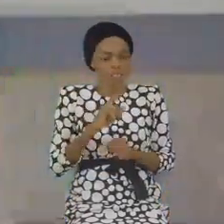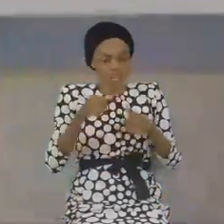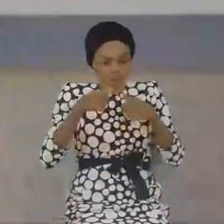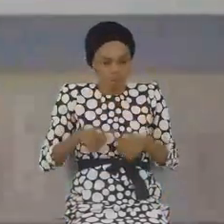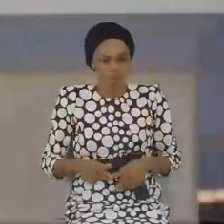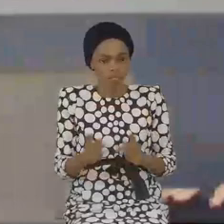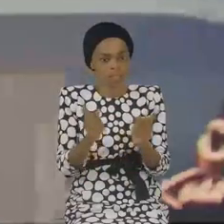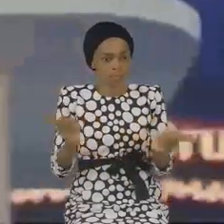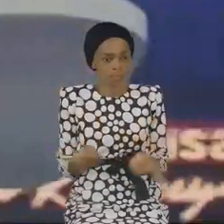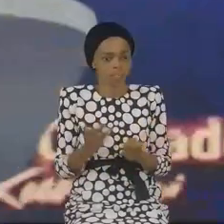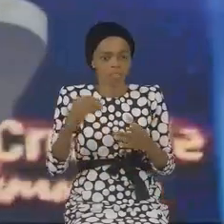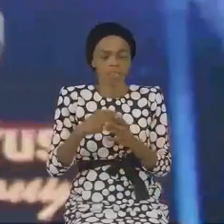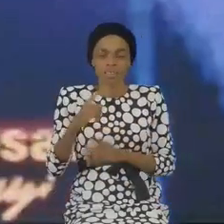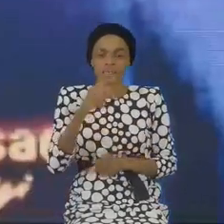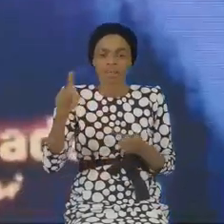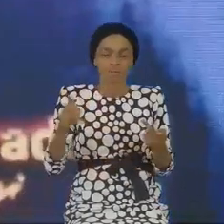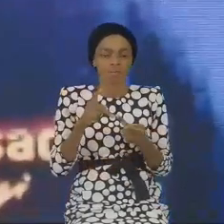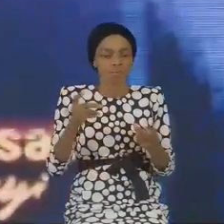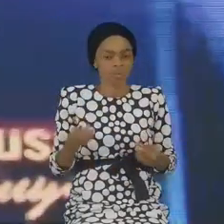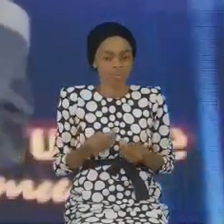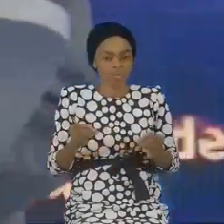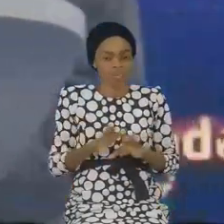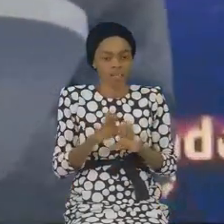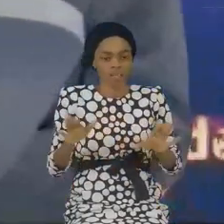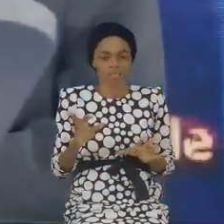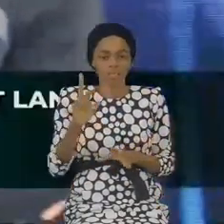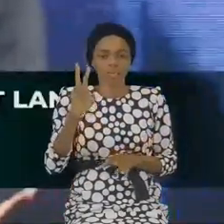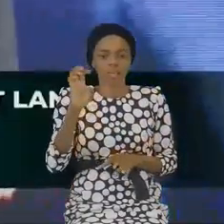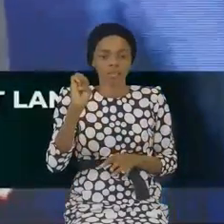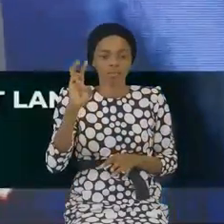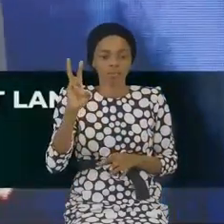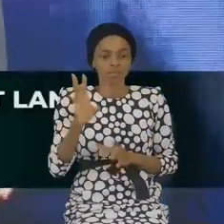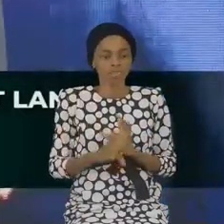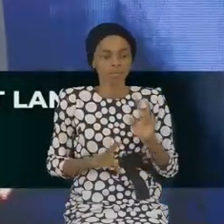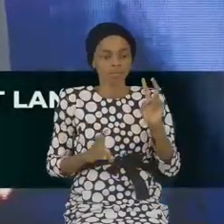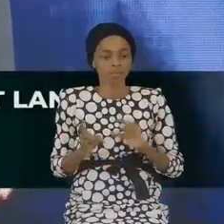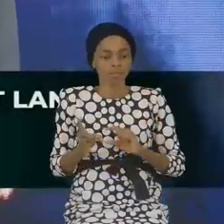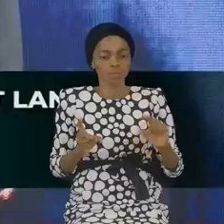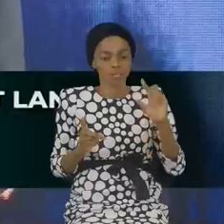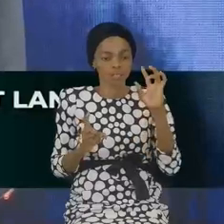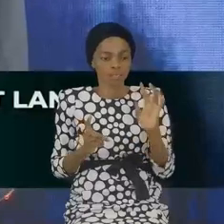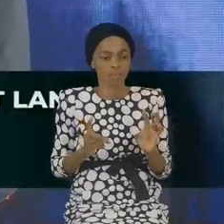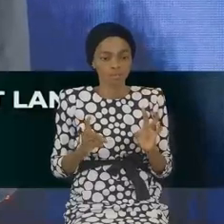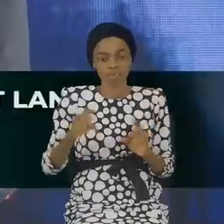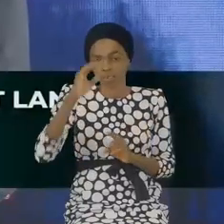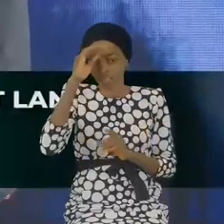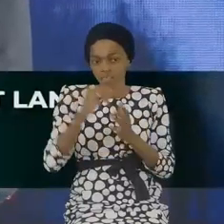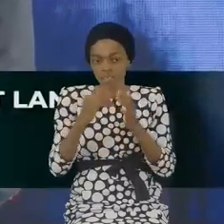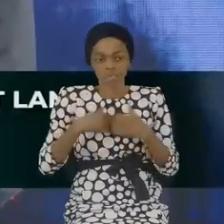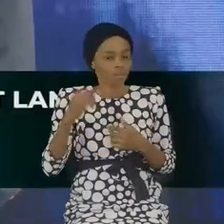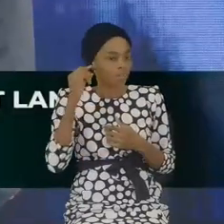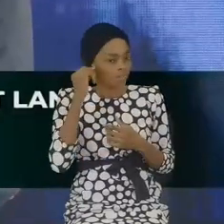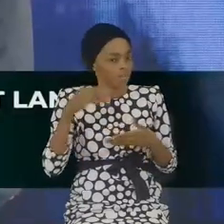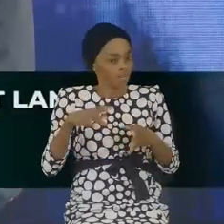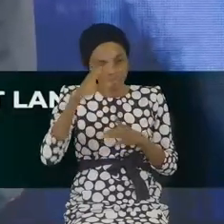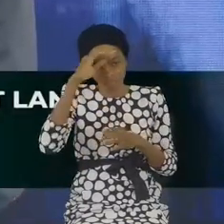pays parfait. Apocalypse chapitre 2, lisons le verset 7. Que celui qui a des oreilles entende